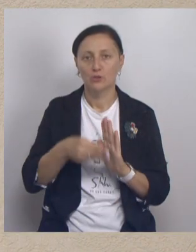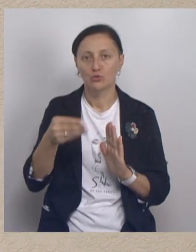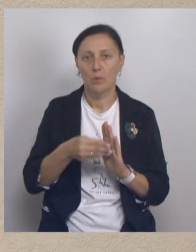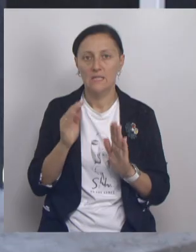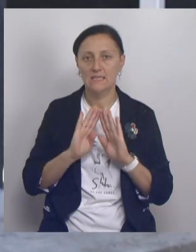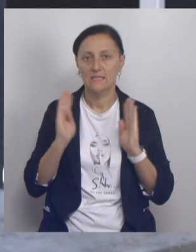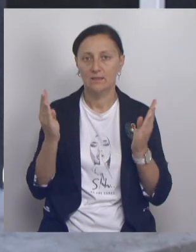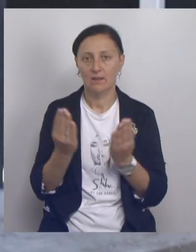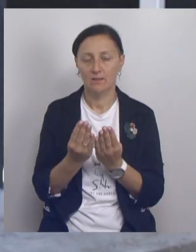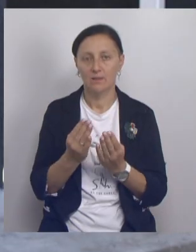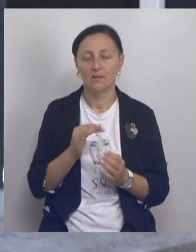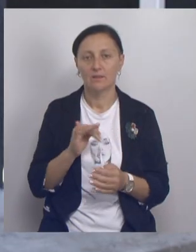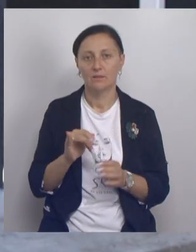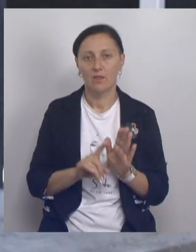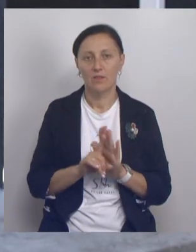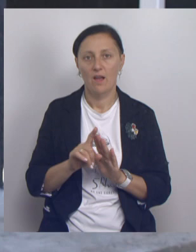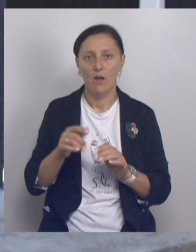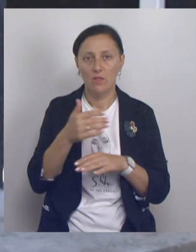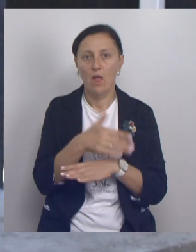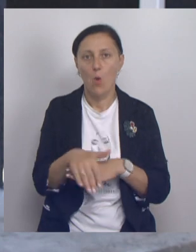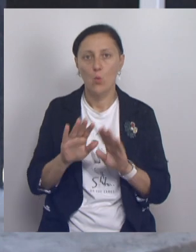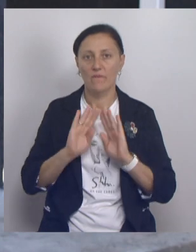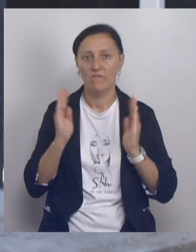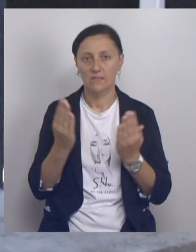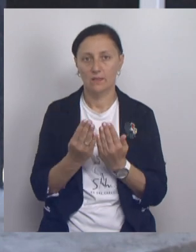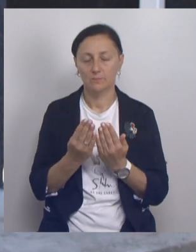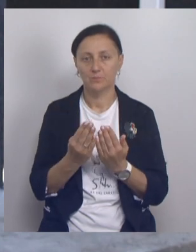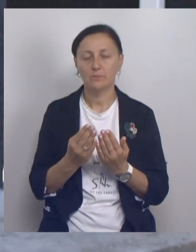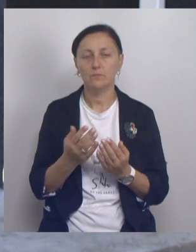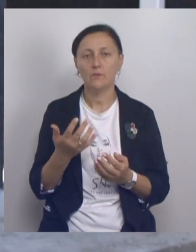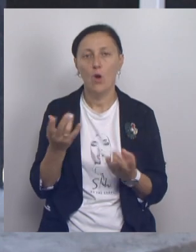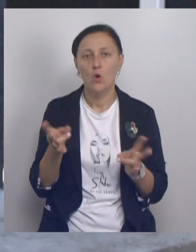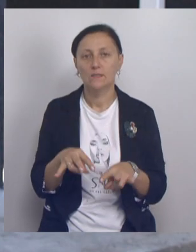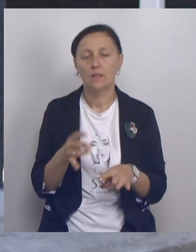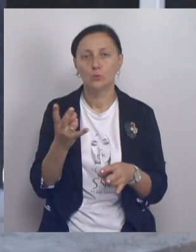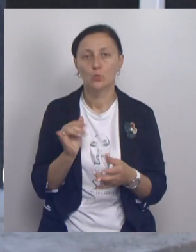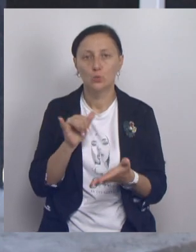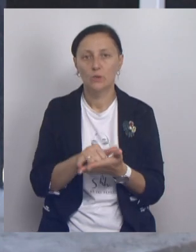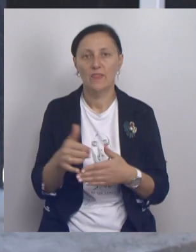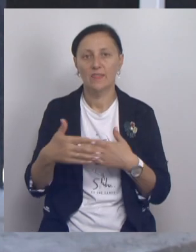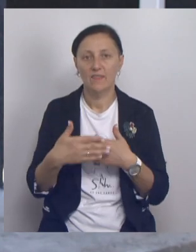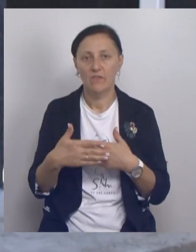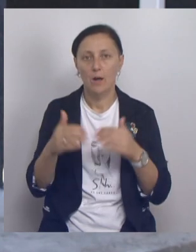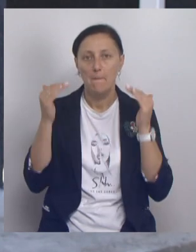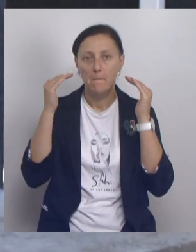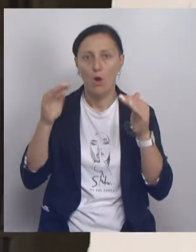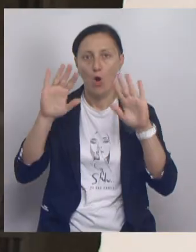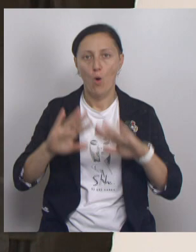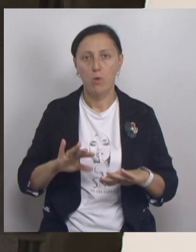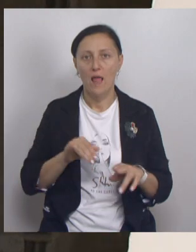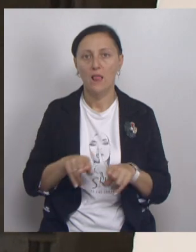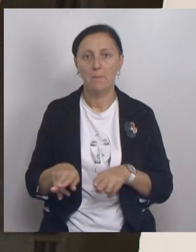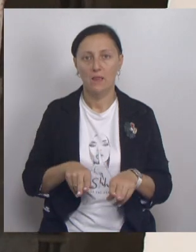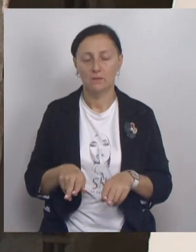и отделка фасада. Осталось установить двери, потолки, обои и ламинат.